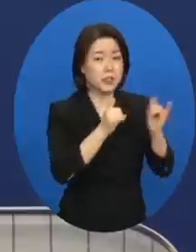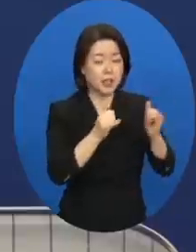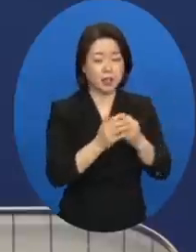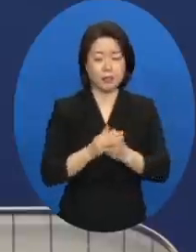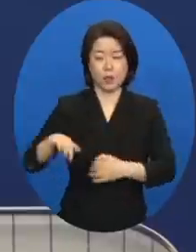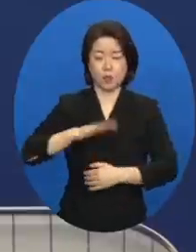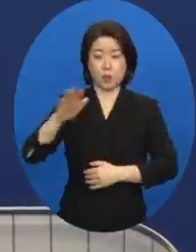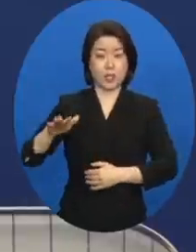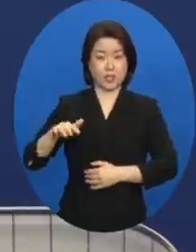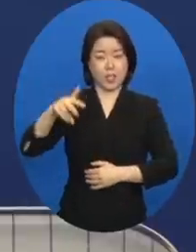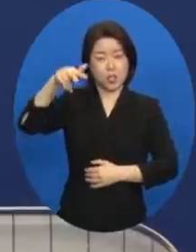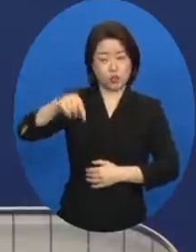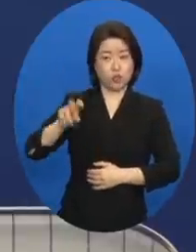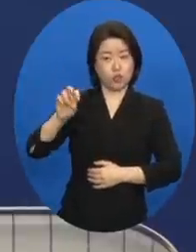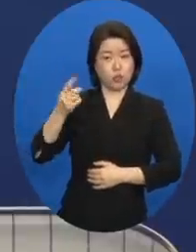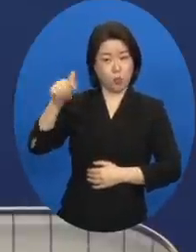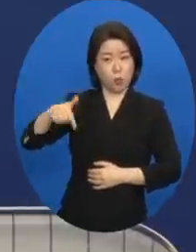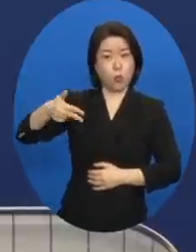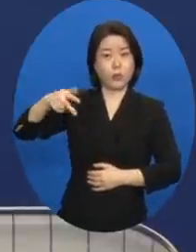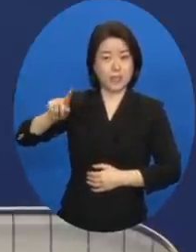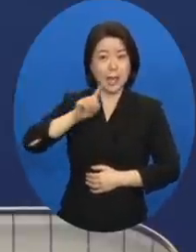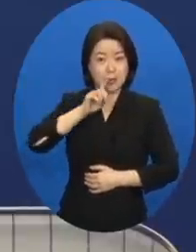주목자들이라고 그러죠. 그들을